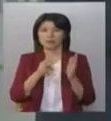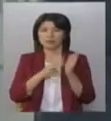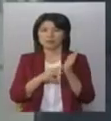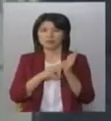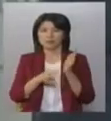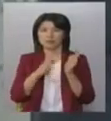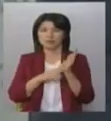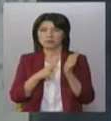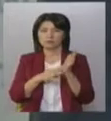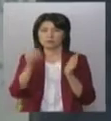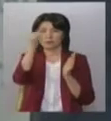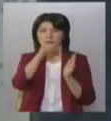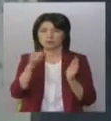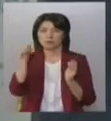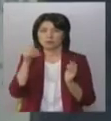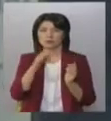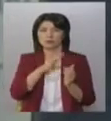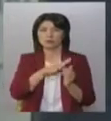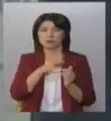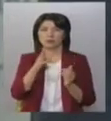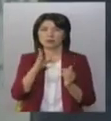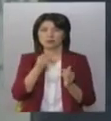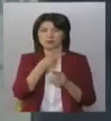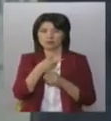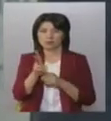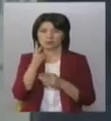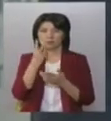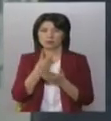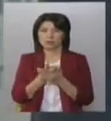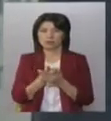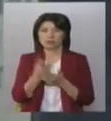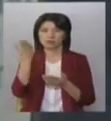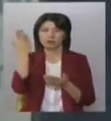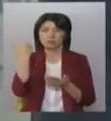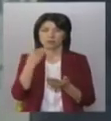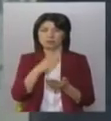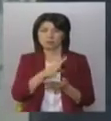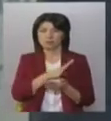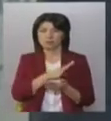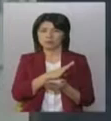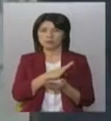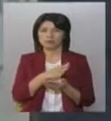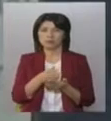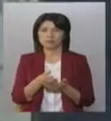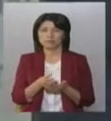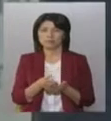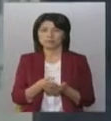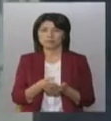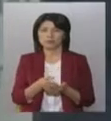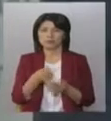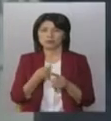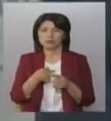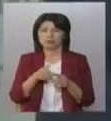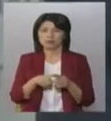бір үзік-үзік әрбір жаңа видеоларды көріп, біз кезіндегі біздің осы өнер жолында